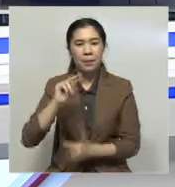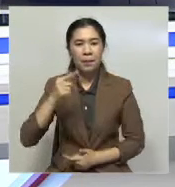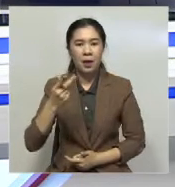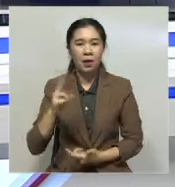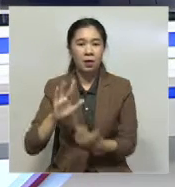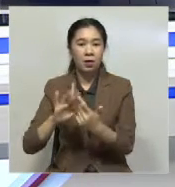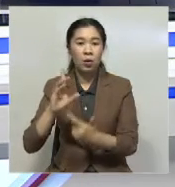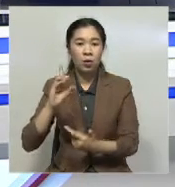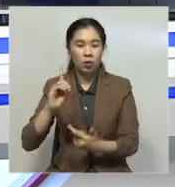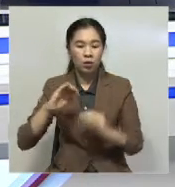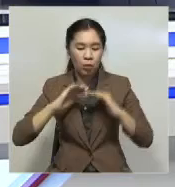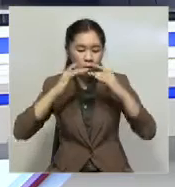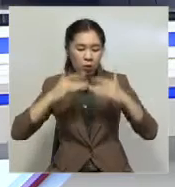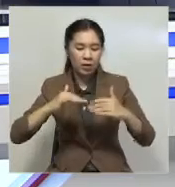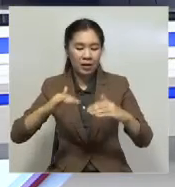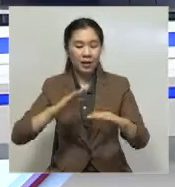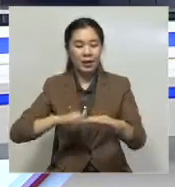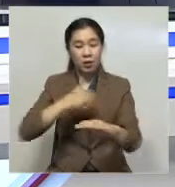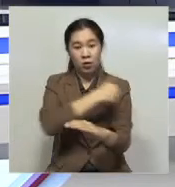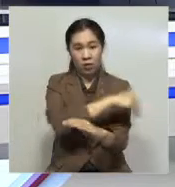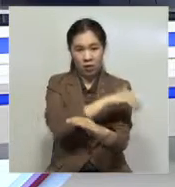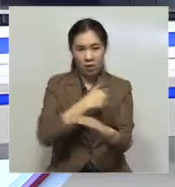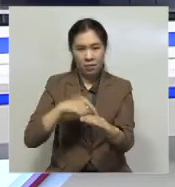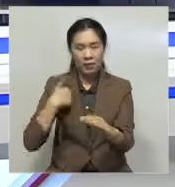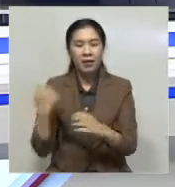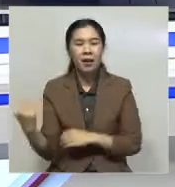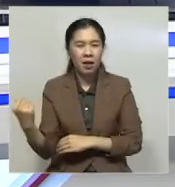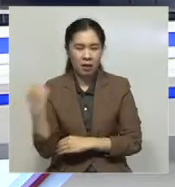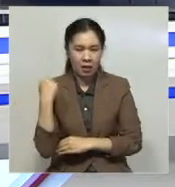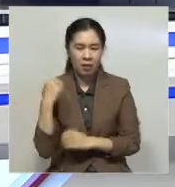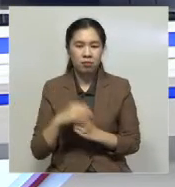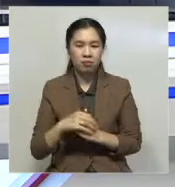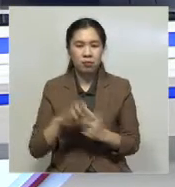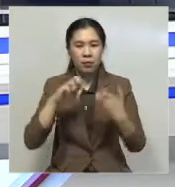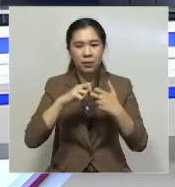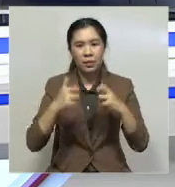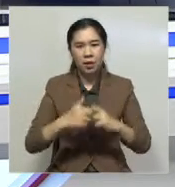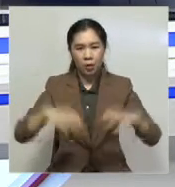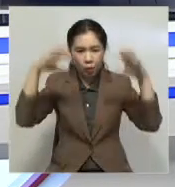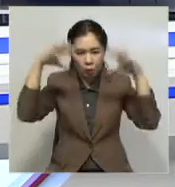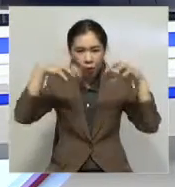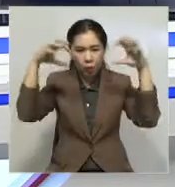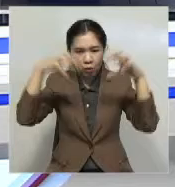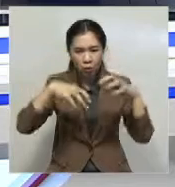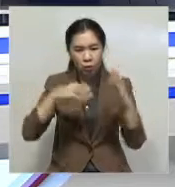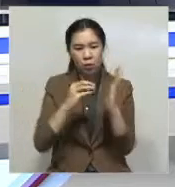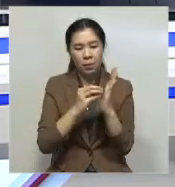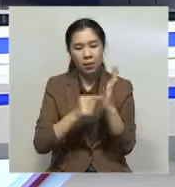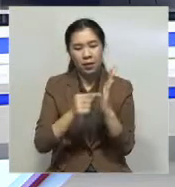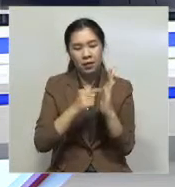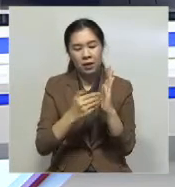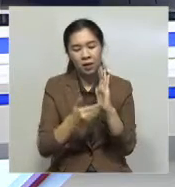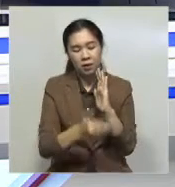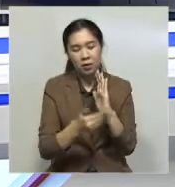ต้ที่พัดปกคลุมทะเลอันดามันประเทศไทยและอ่าวไทยให้มีกำลังแรงขึ้นทำให้ฝนตกหนักบริเวณด้านตะวันตกของภาคกลางภา